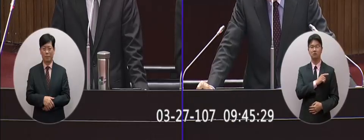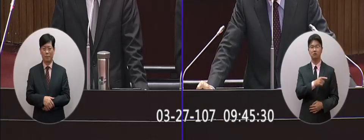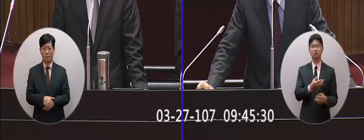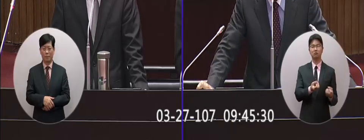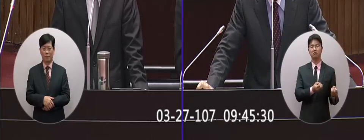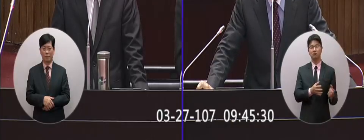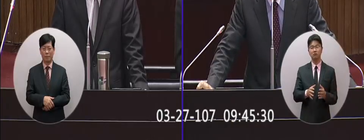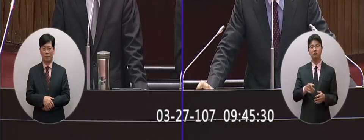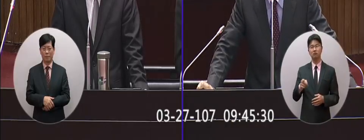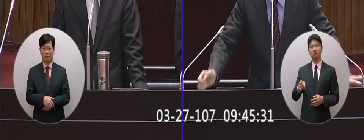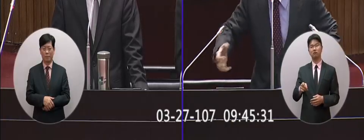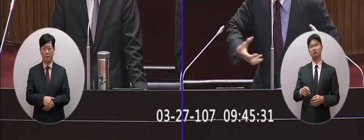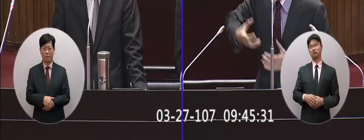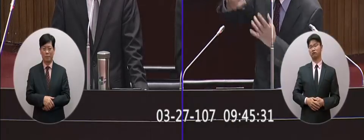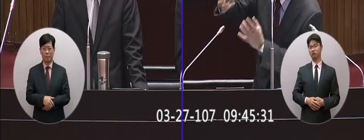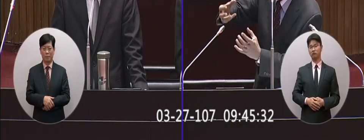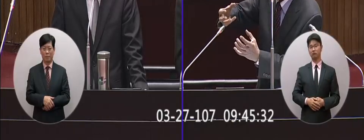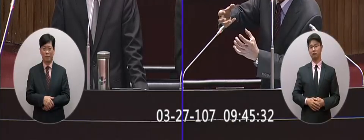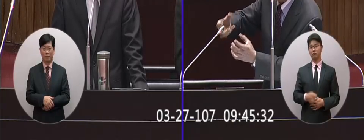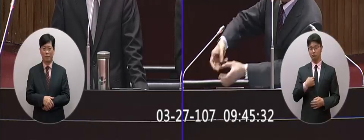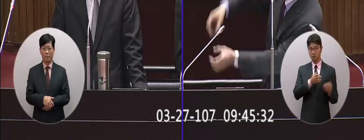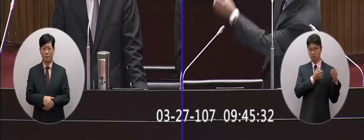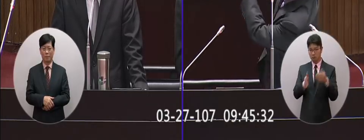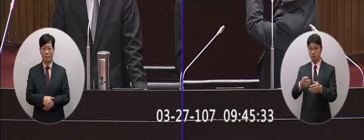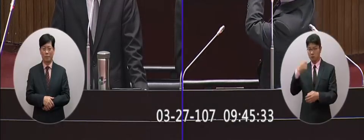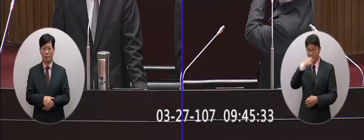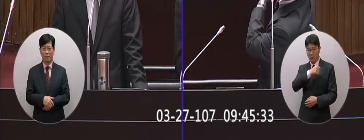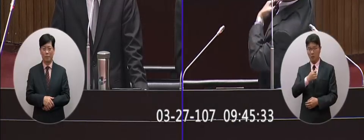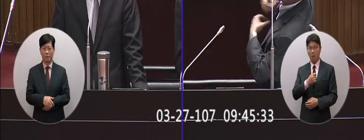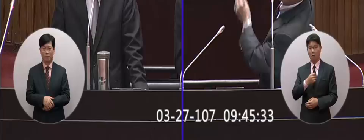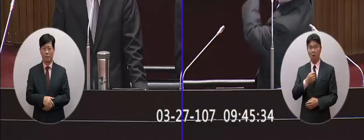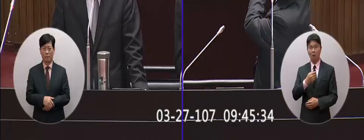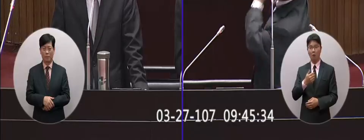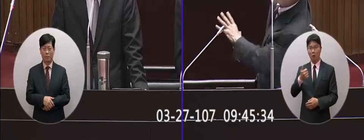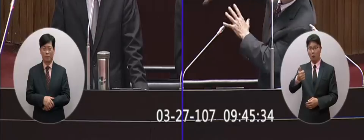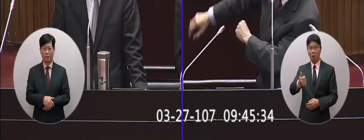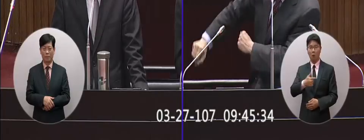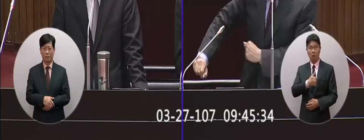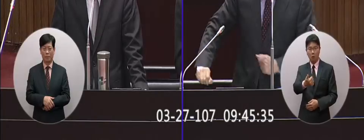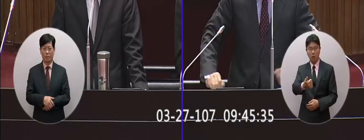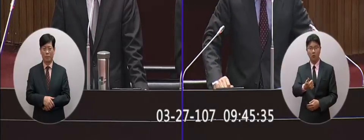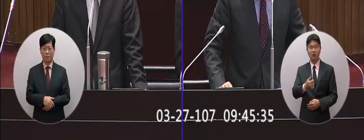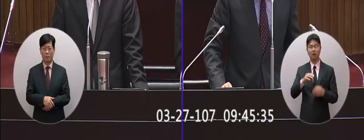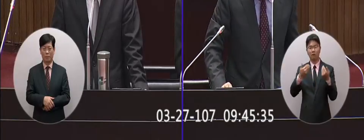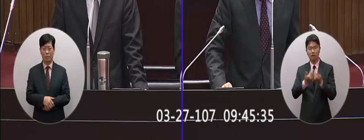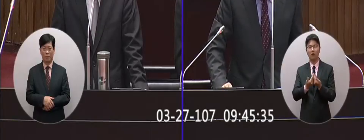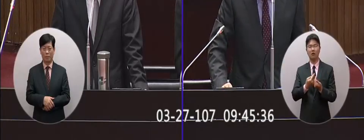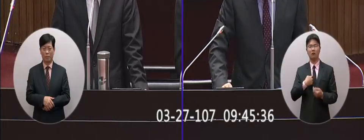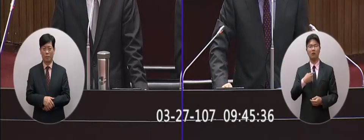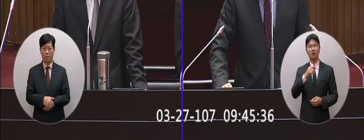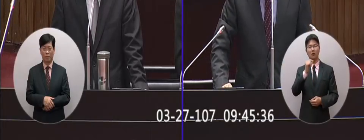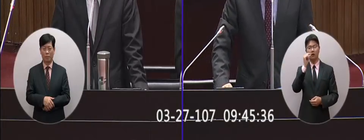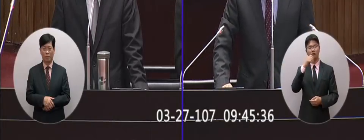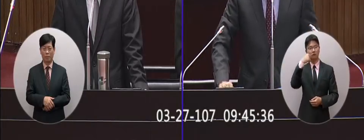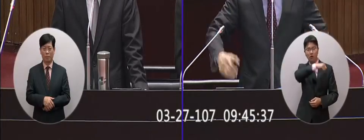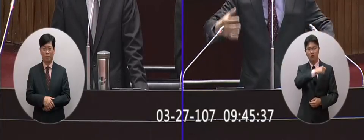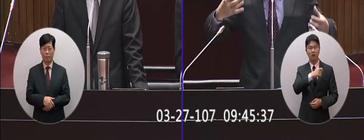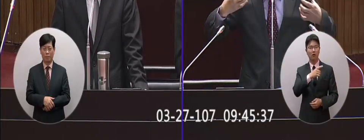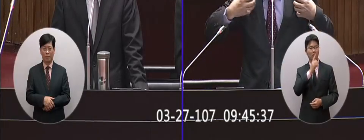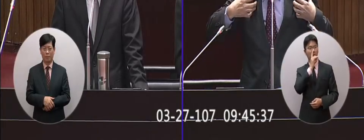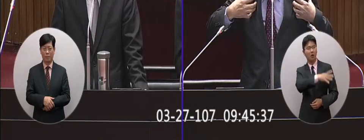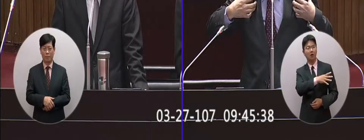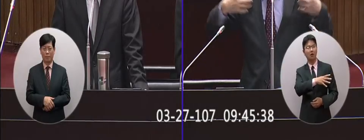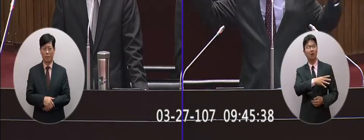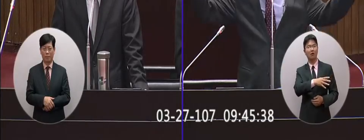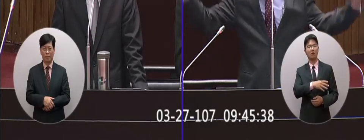何明月照沟渠。我对你台湾哪好，啊你台湾甲我这个心体水果里面，啊